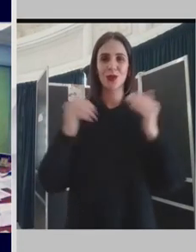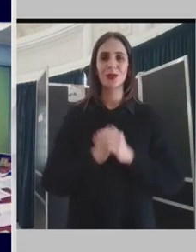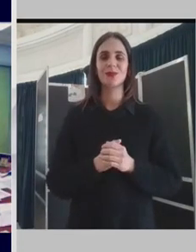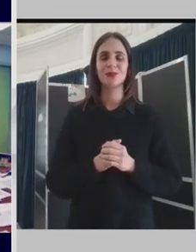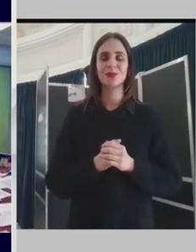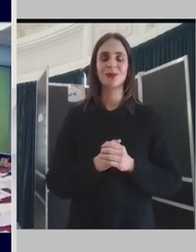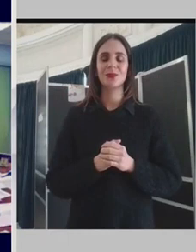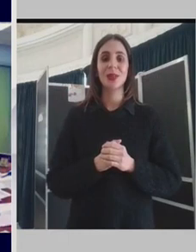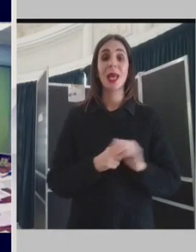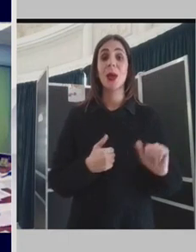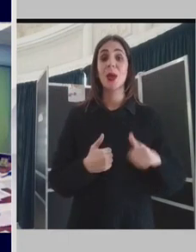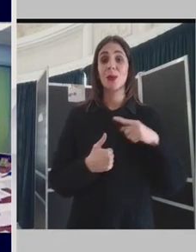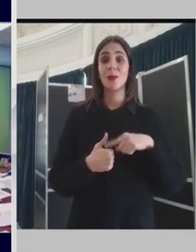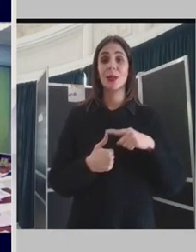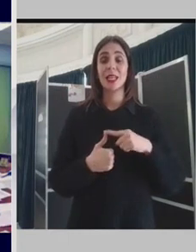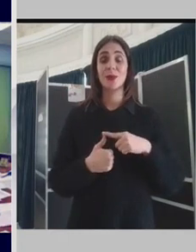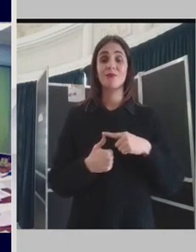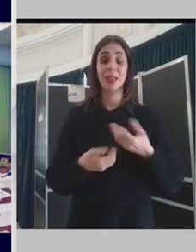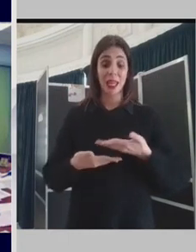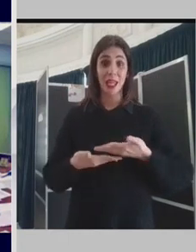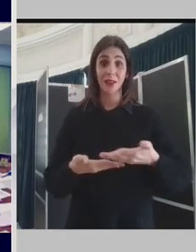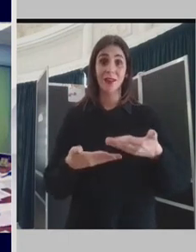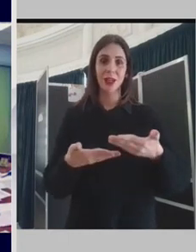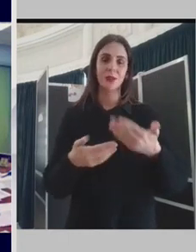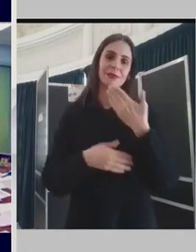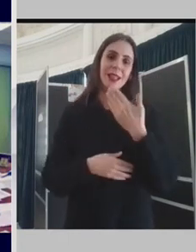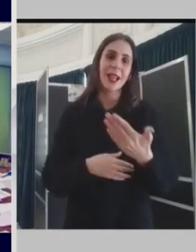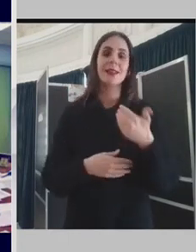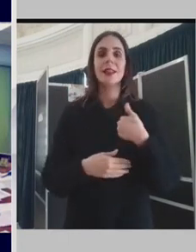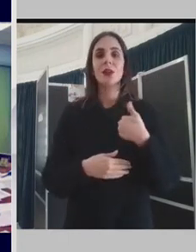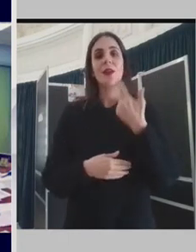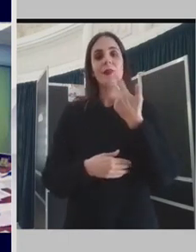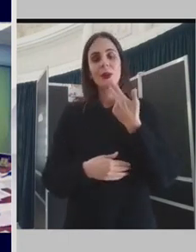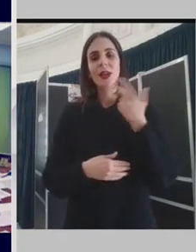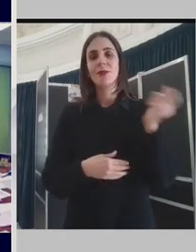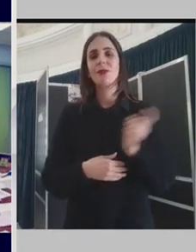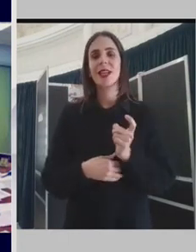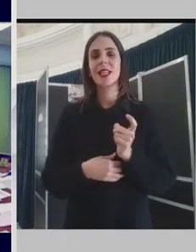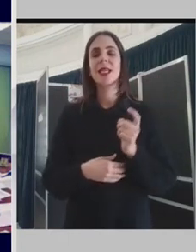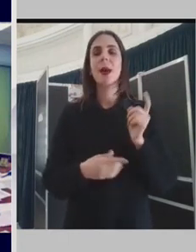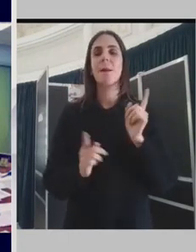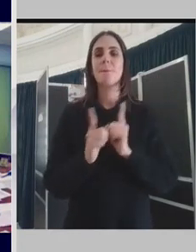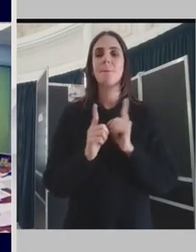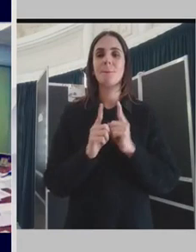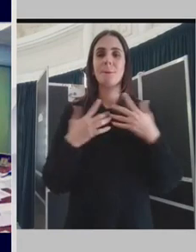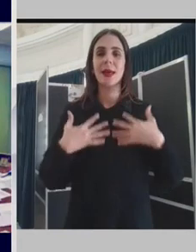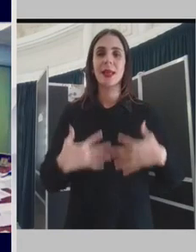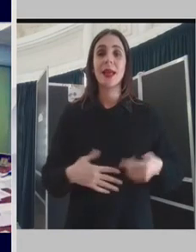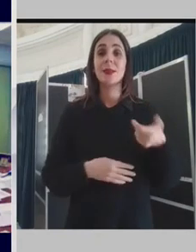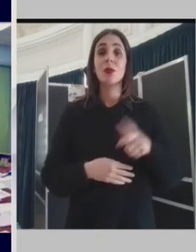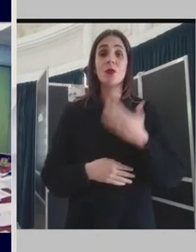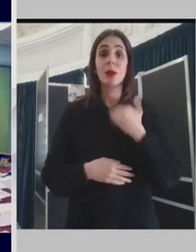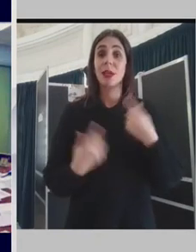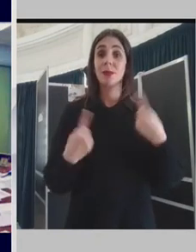Intanto grazie per questo invito. Sarei venuta anche volentieri in presenza perché mi sembra un'occasione importante per...